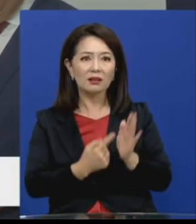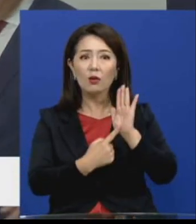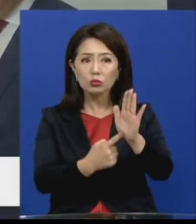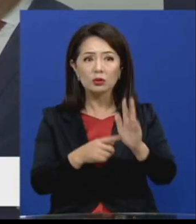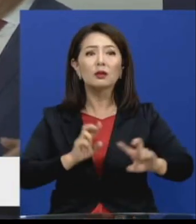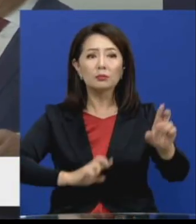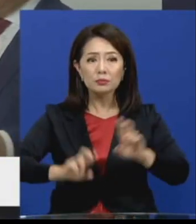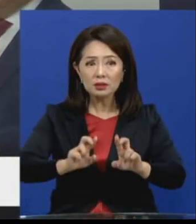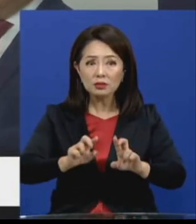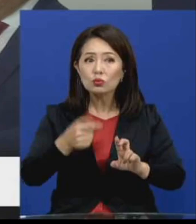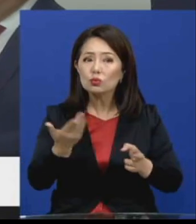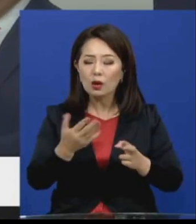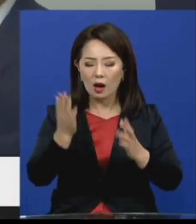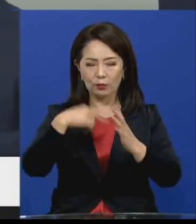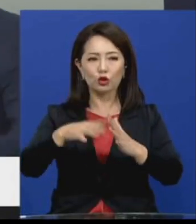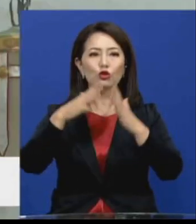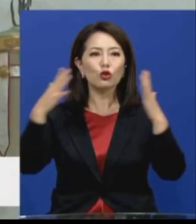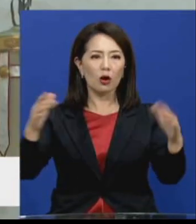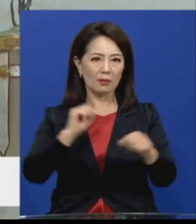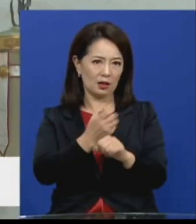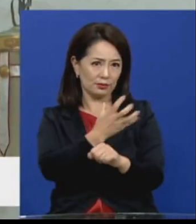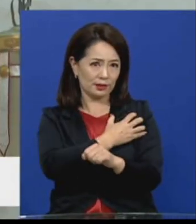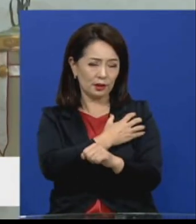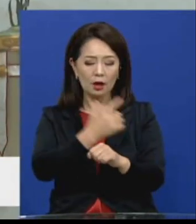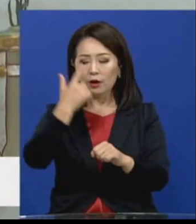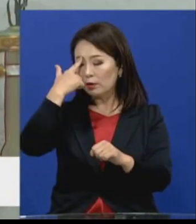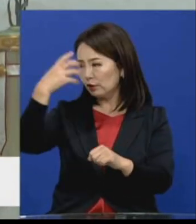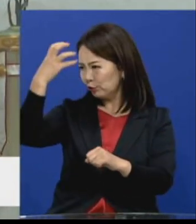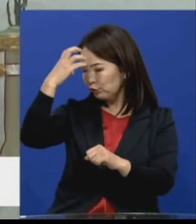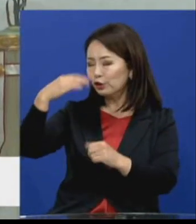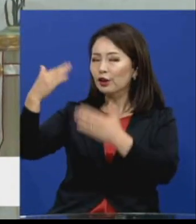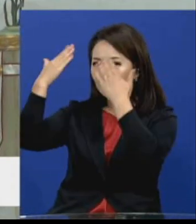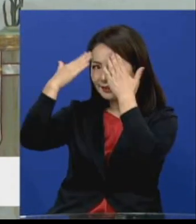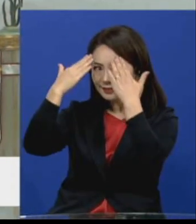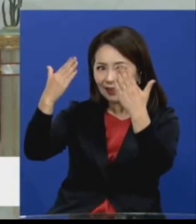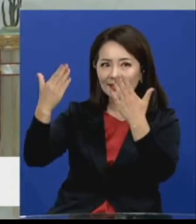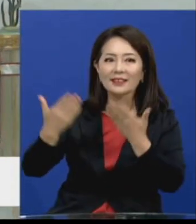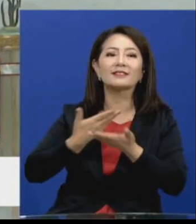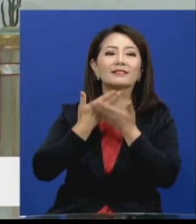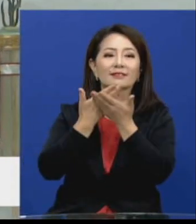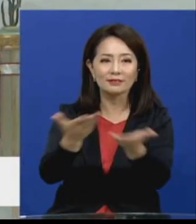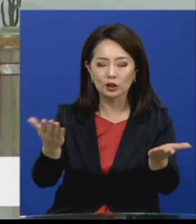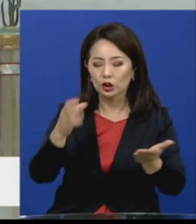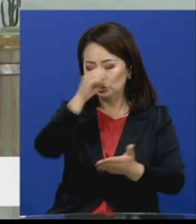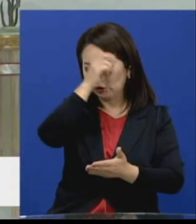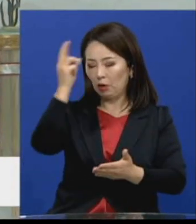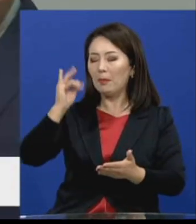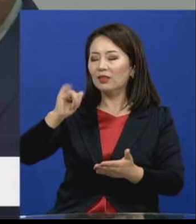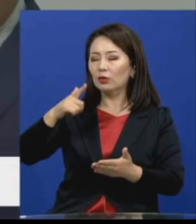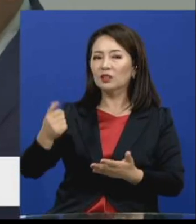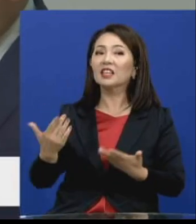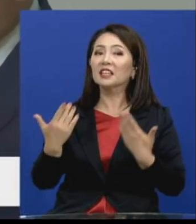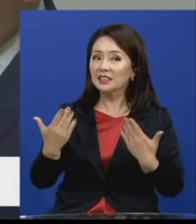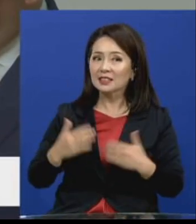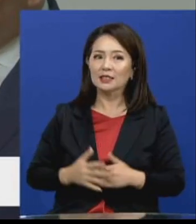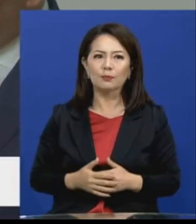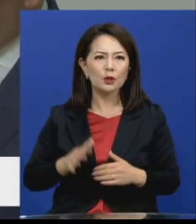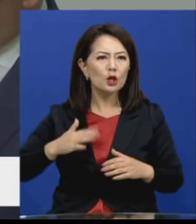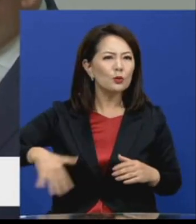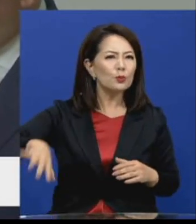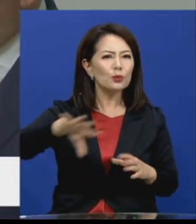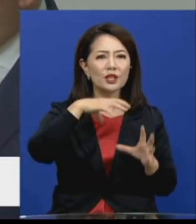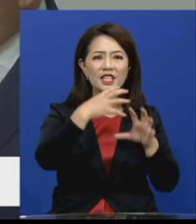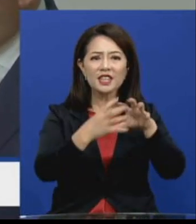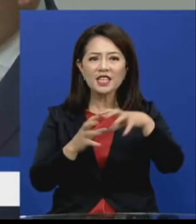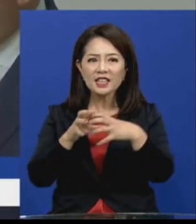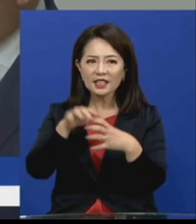хамгийн том хариуцлага байдаг. Тиймээс Монголын төр талархал илэрхийлж байна гэж ерөнхийлөгч Баттулга хэлсэн юм а. Дэлхийн нийтийг